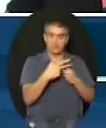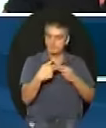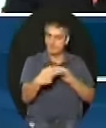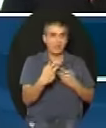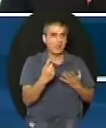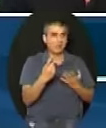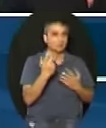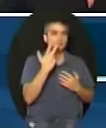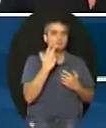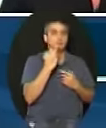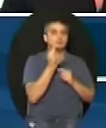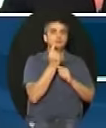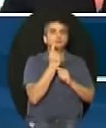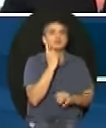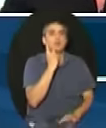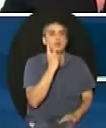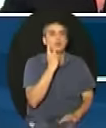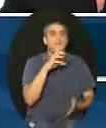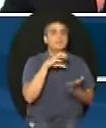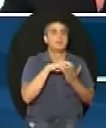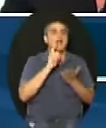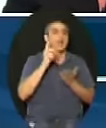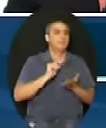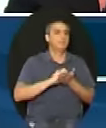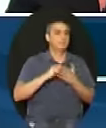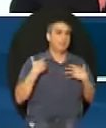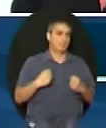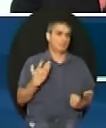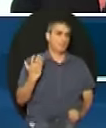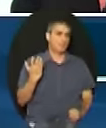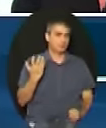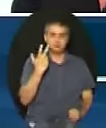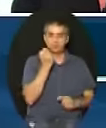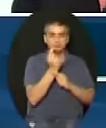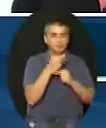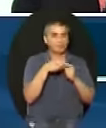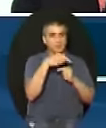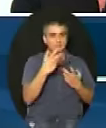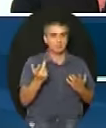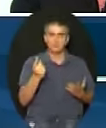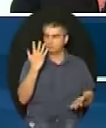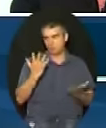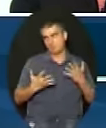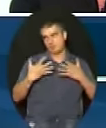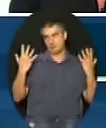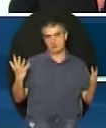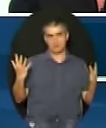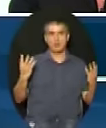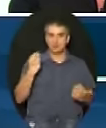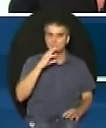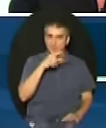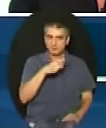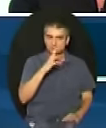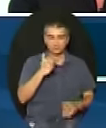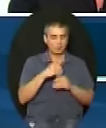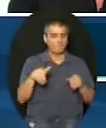של 30 שניות מהמטה הכללי של צבא הגנה לישראל. ויש הבדל גדול, הבדל גדול, עוד מעט נדבר על